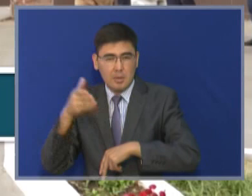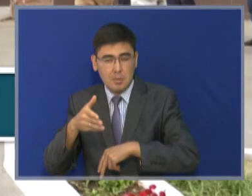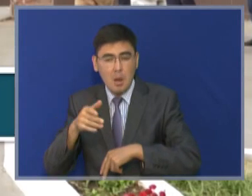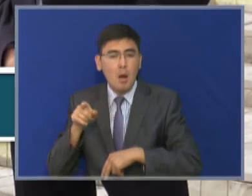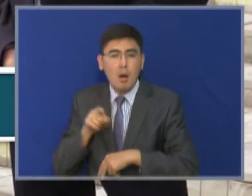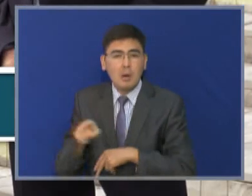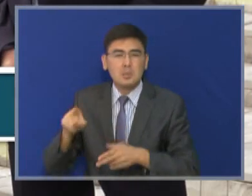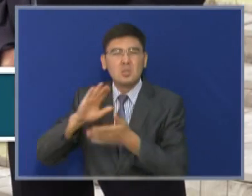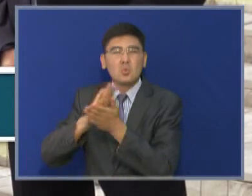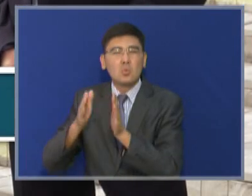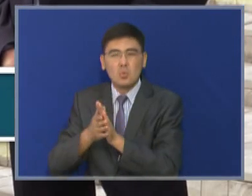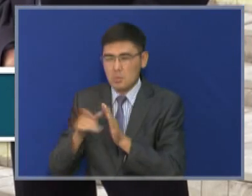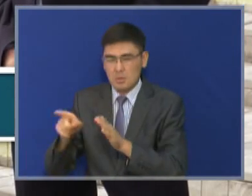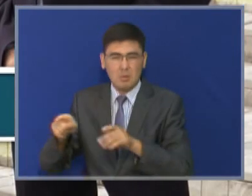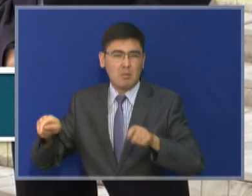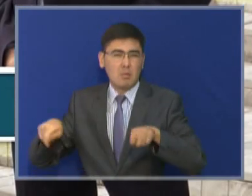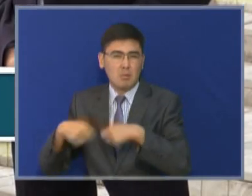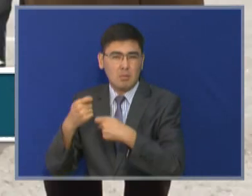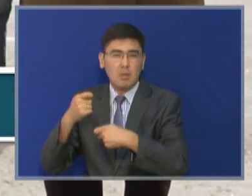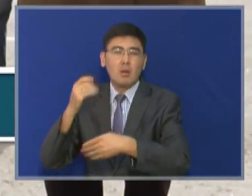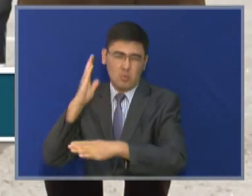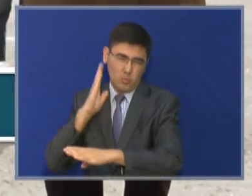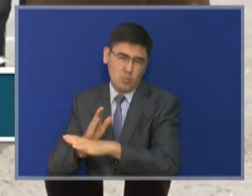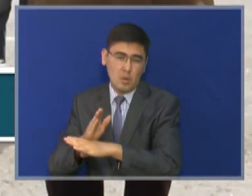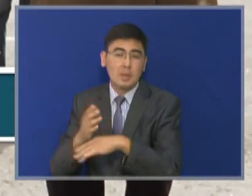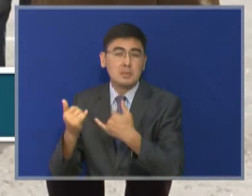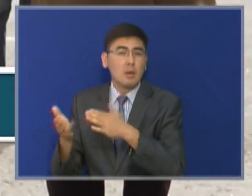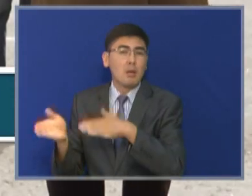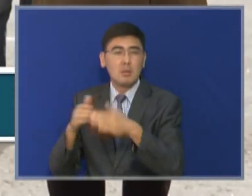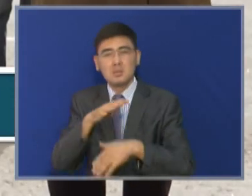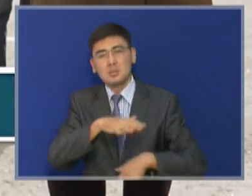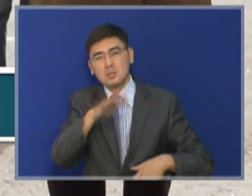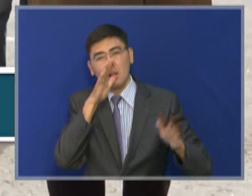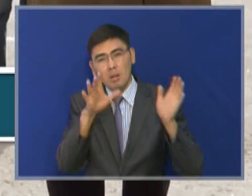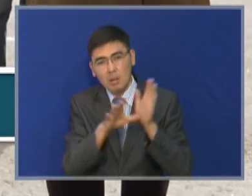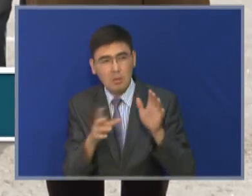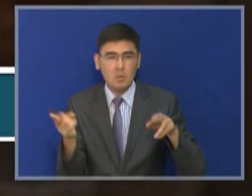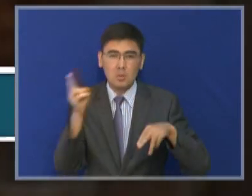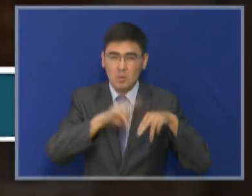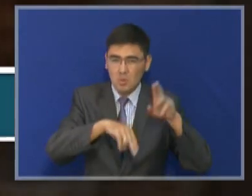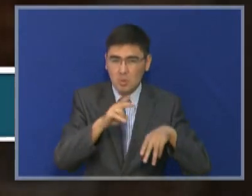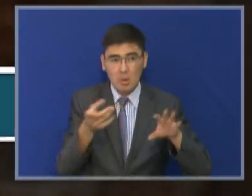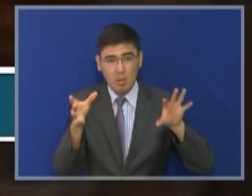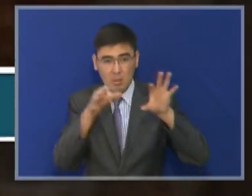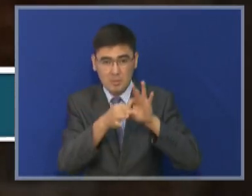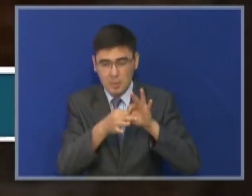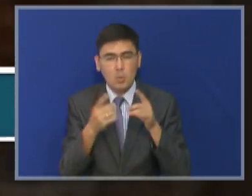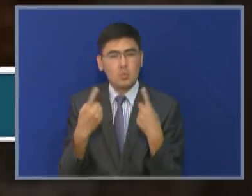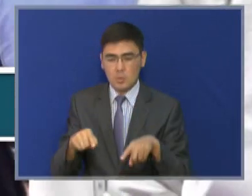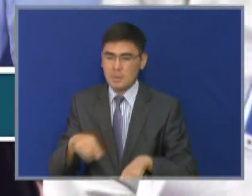асыру шарттарын бұзған. Олармен келісім шарт тоқтатылды. Енді кенттегі электр жүйесін құру жұмыстарымен жергілікті